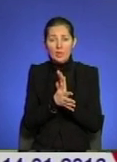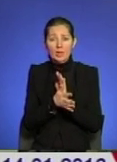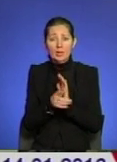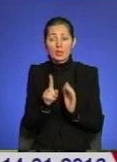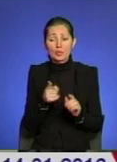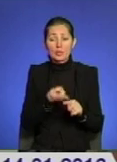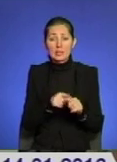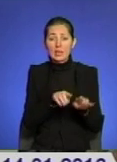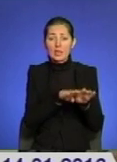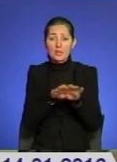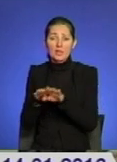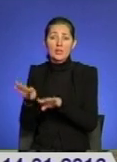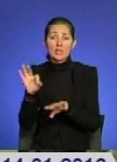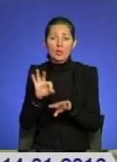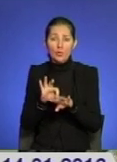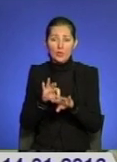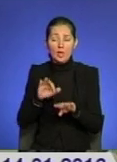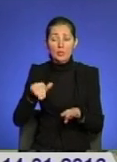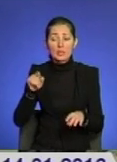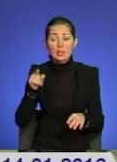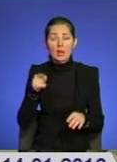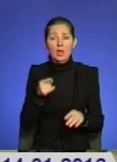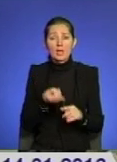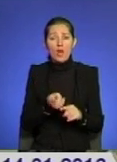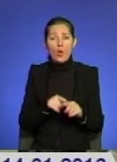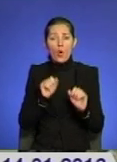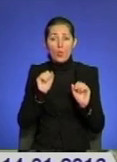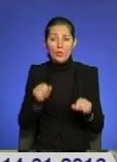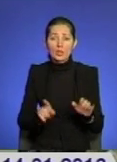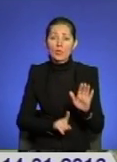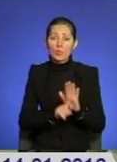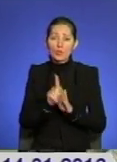рівень захворюваності, після якого можливий початок епідемії.